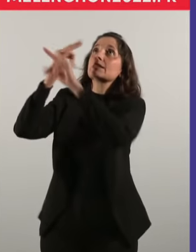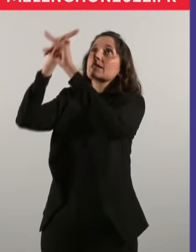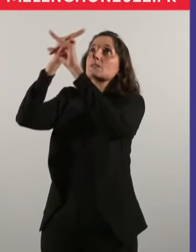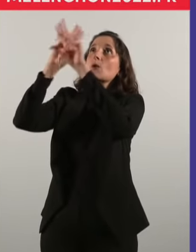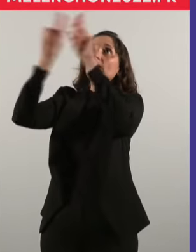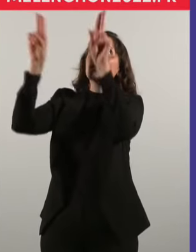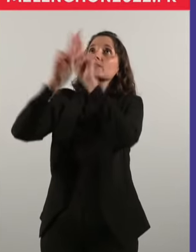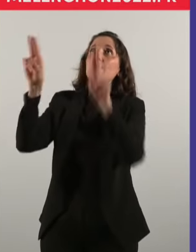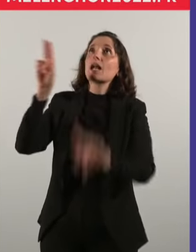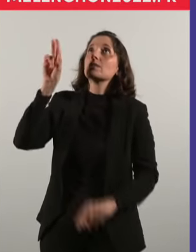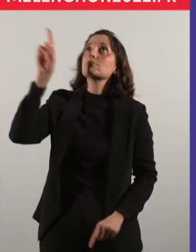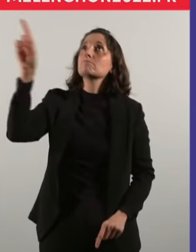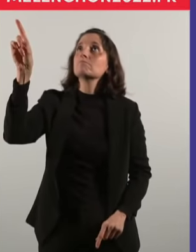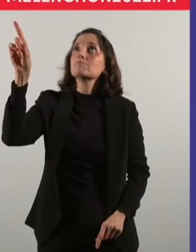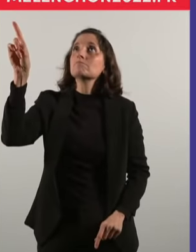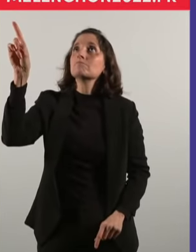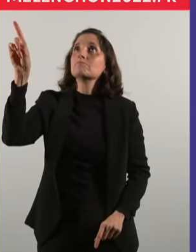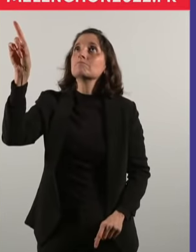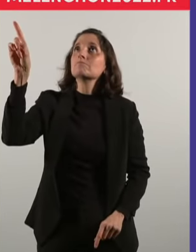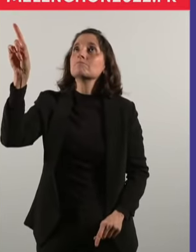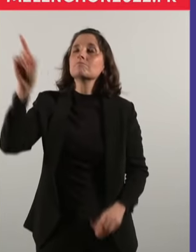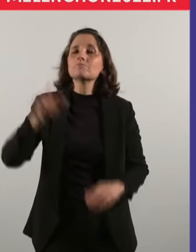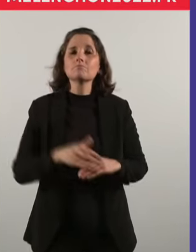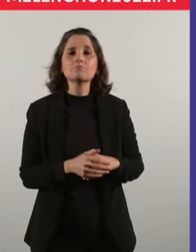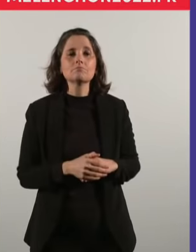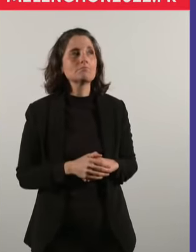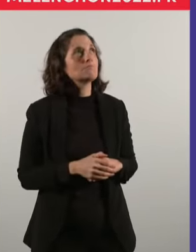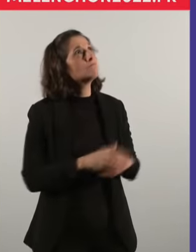Là-bas, c'est un satellite de communication.